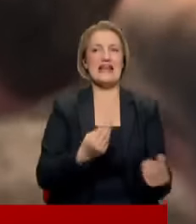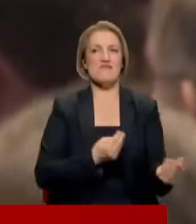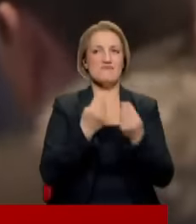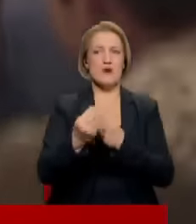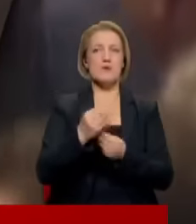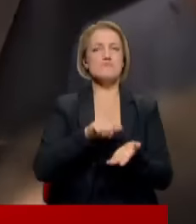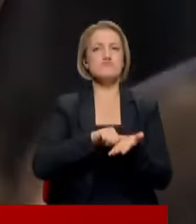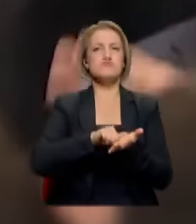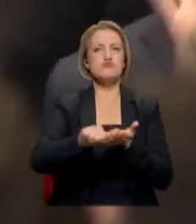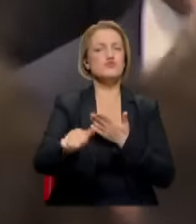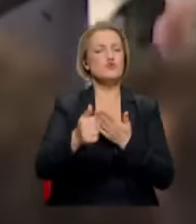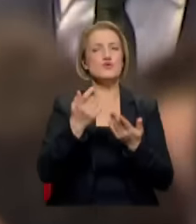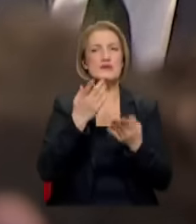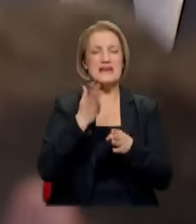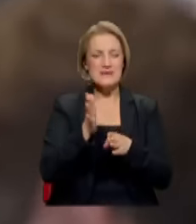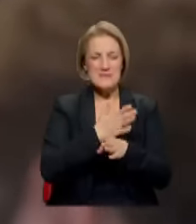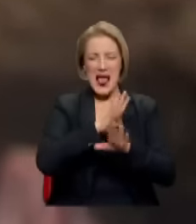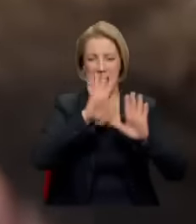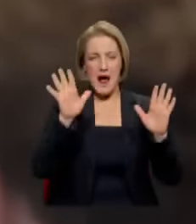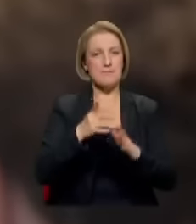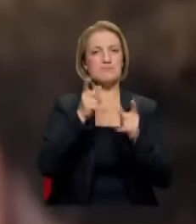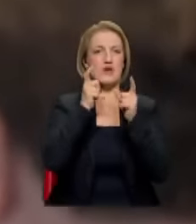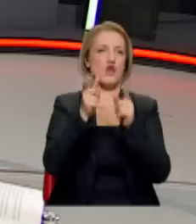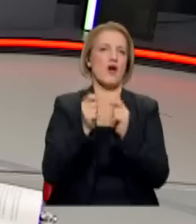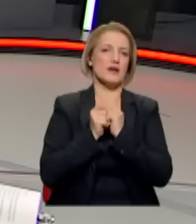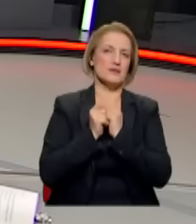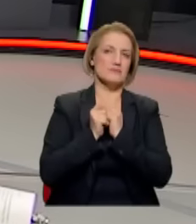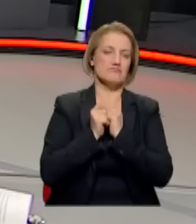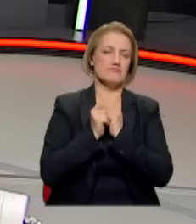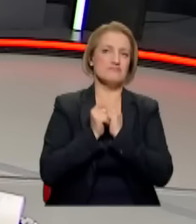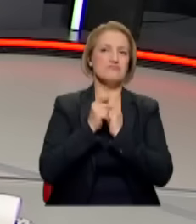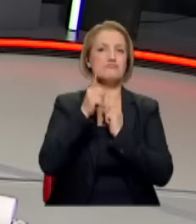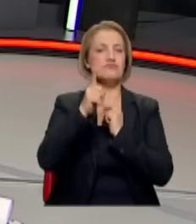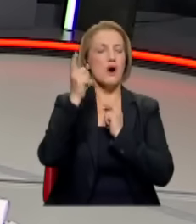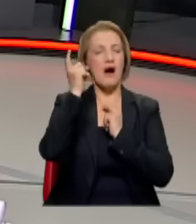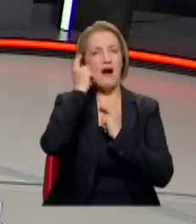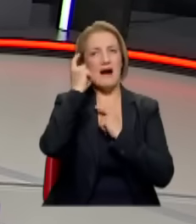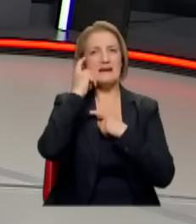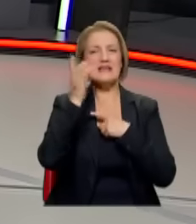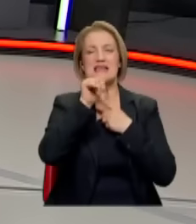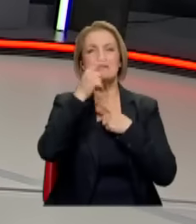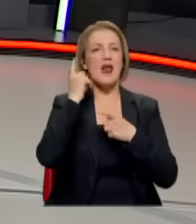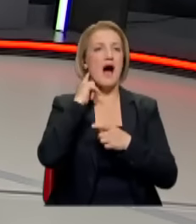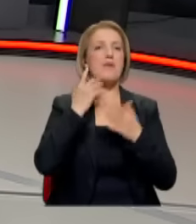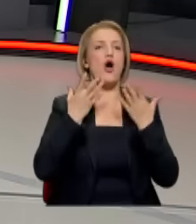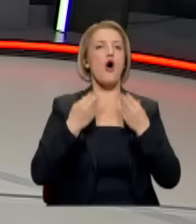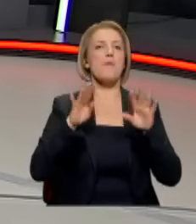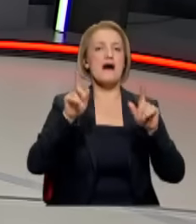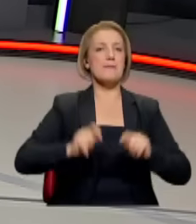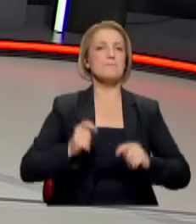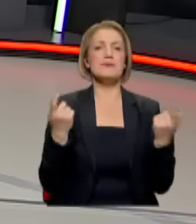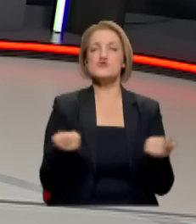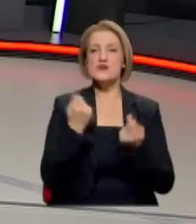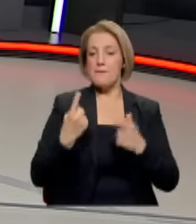tüm imkan ve araçlar vurgusu İsa dikkat çekti Efendim bu aklı ziyan kimsenin haberi olmadan yapmaya